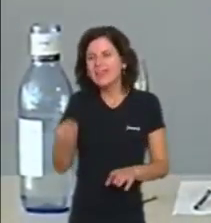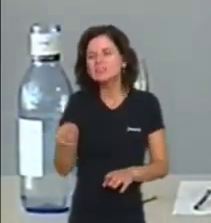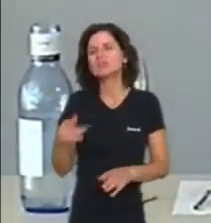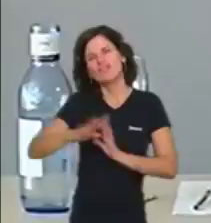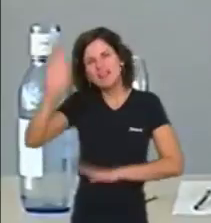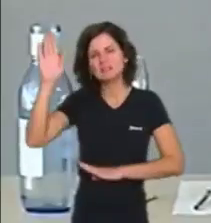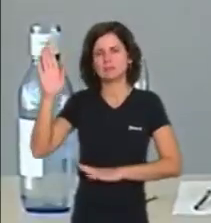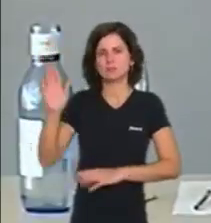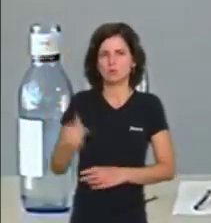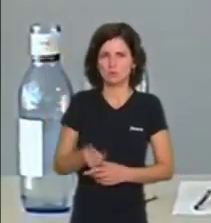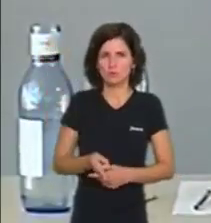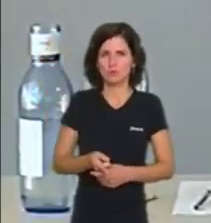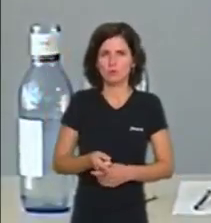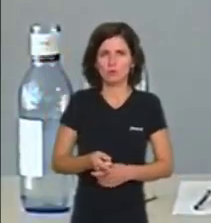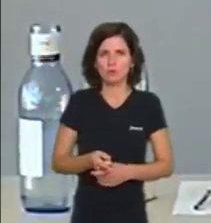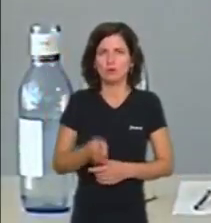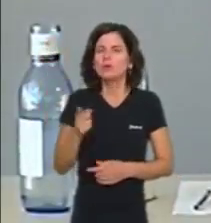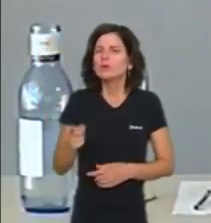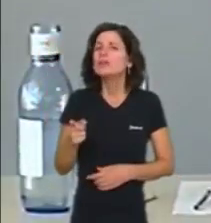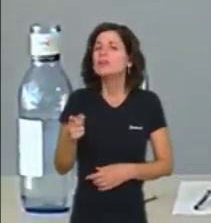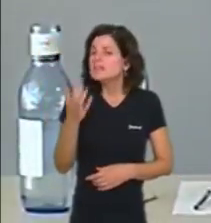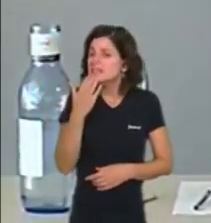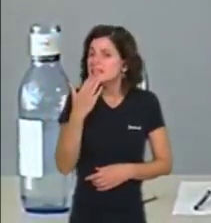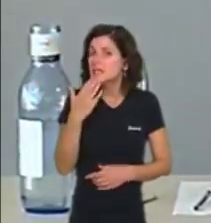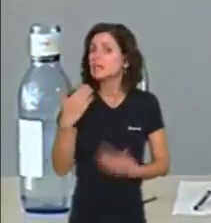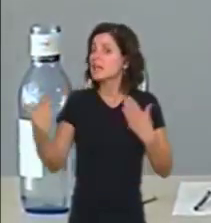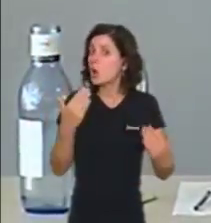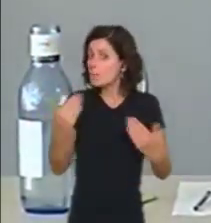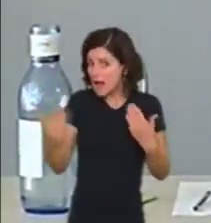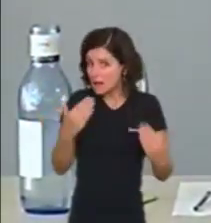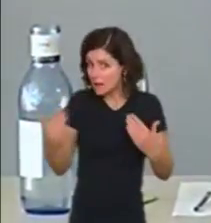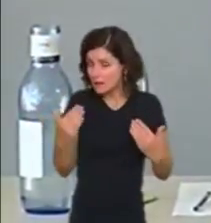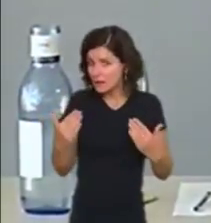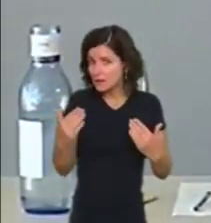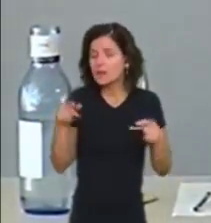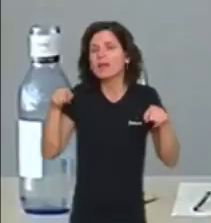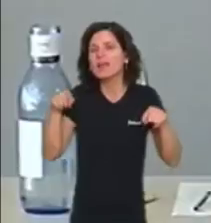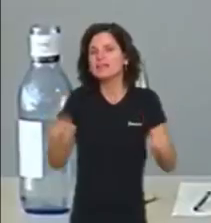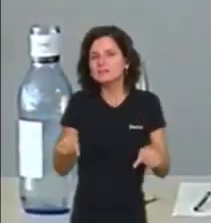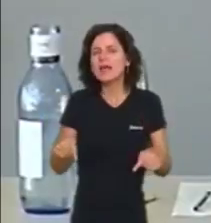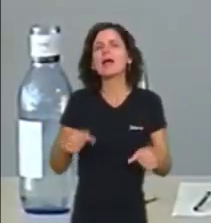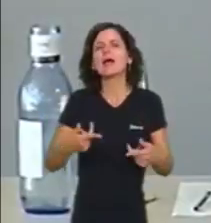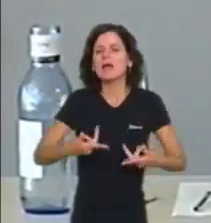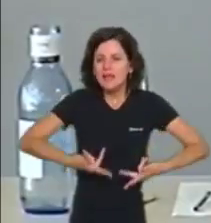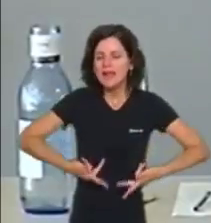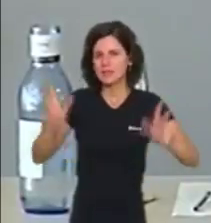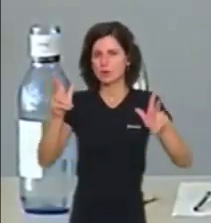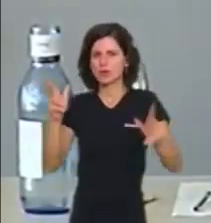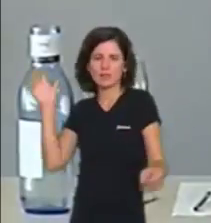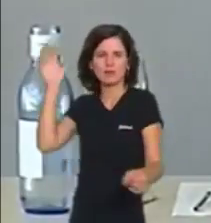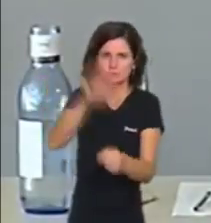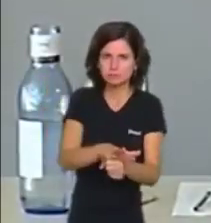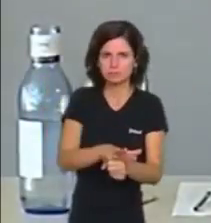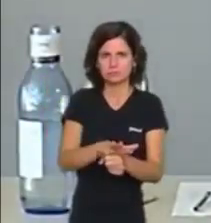tant, està alimentant una de les majors amenaces que pot tindre la democràcia, que és